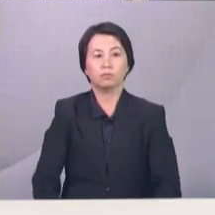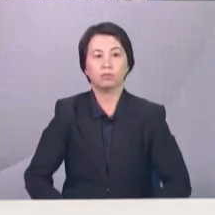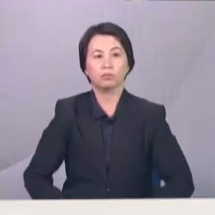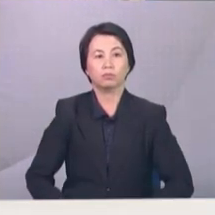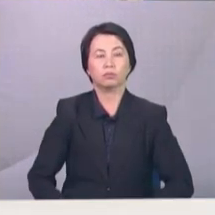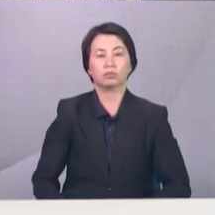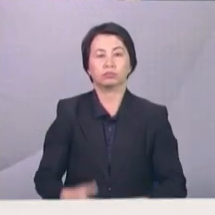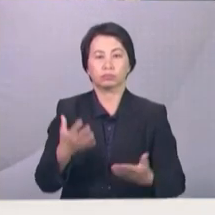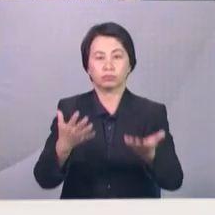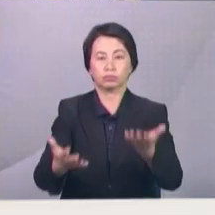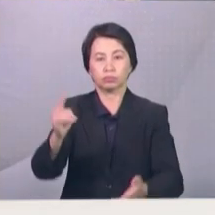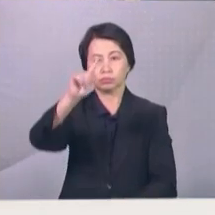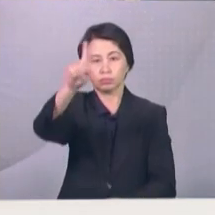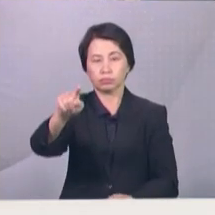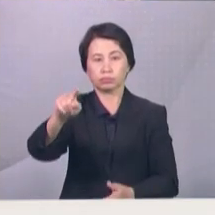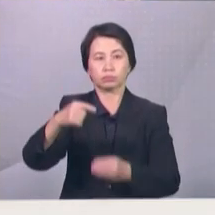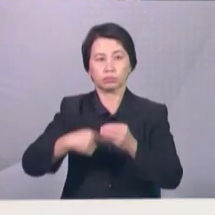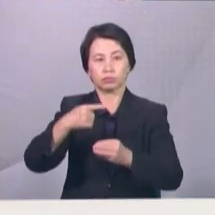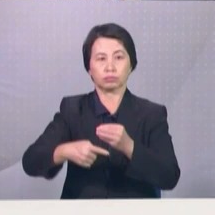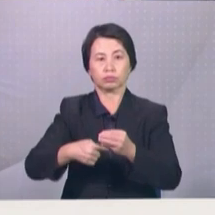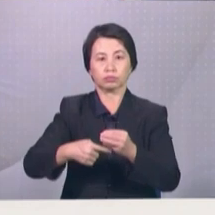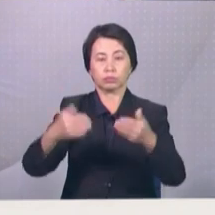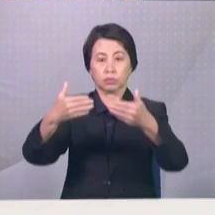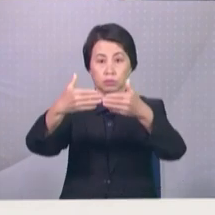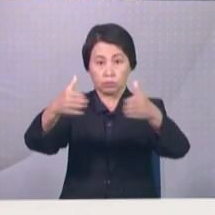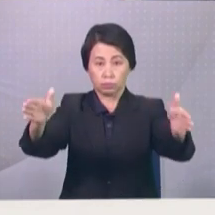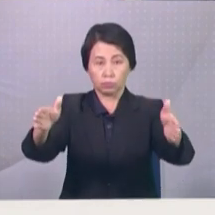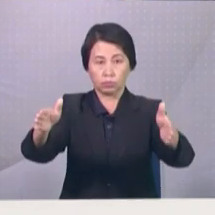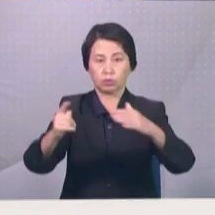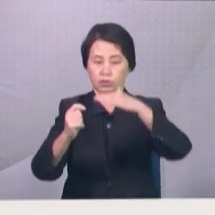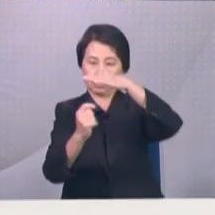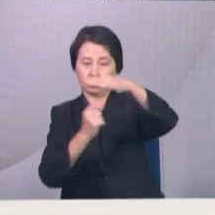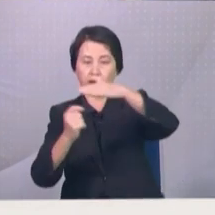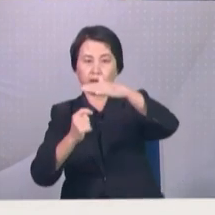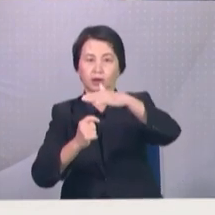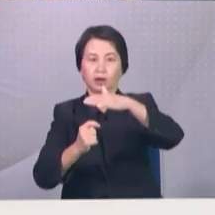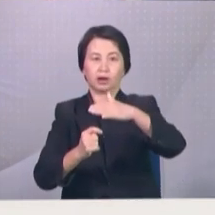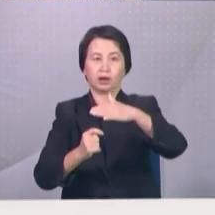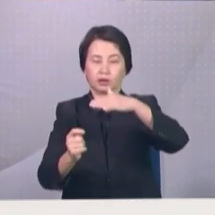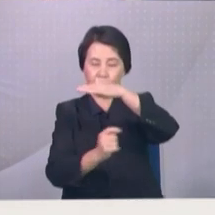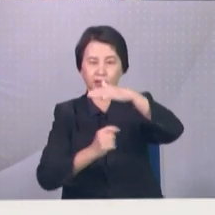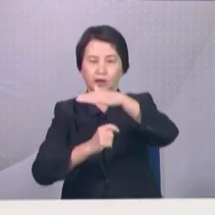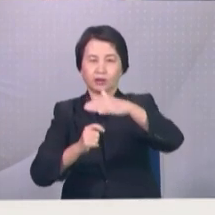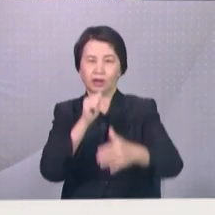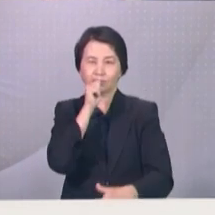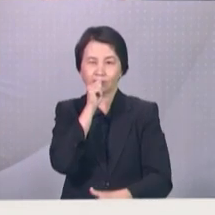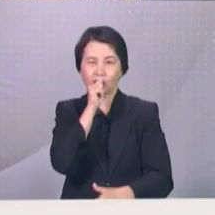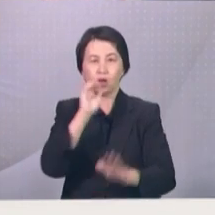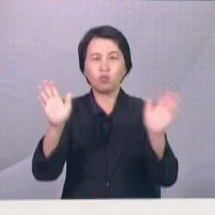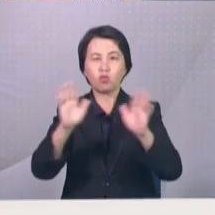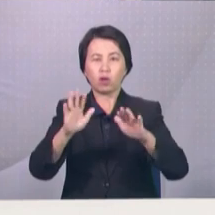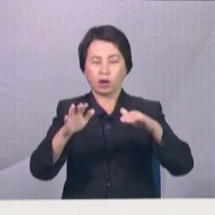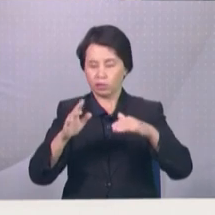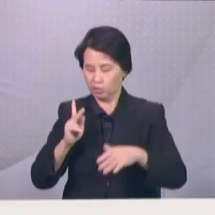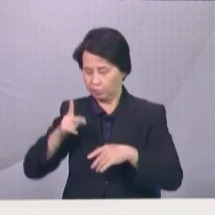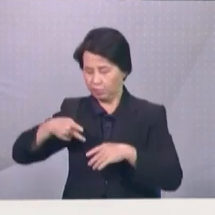Baik, YB, mungkin ada satu persoalan mengenai dengan pembukaan tadika dan taska. Ini bukan berada di bawah kementerian. Tapi mungkin